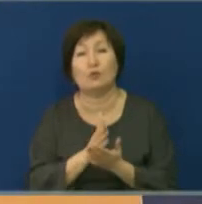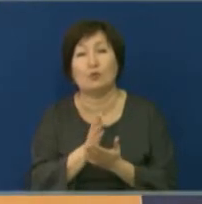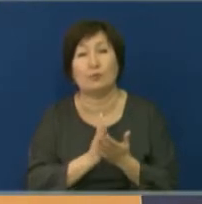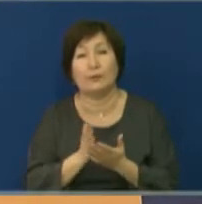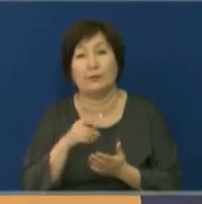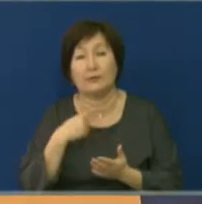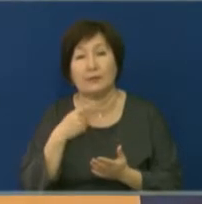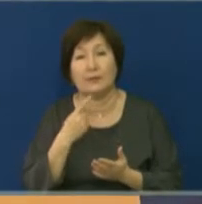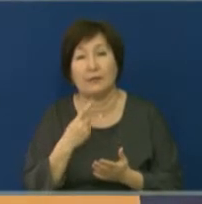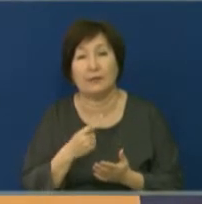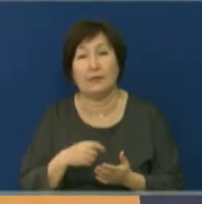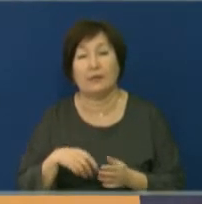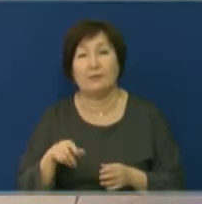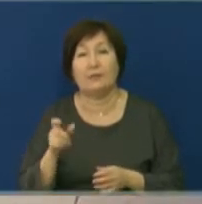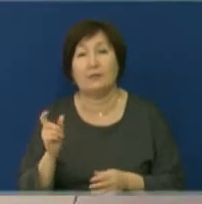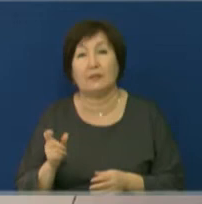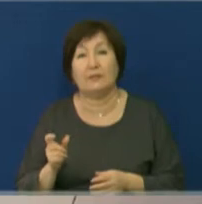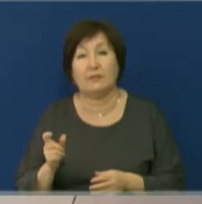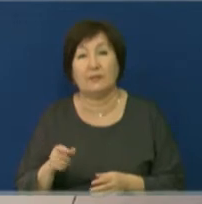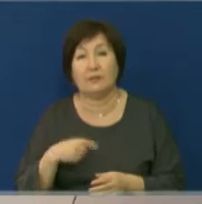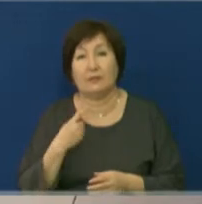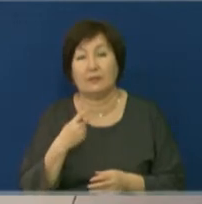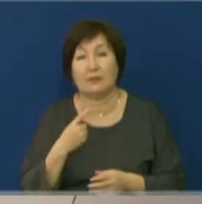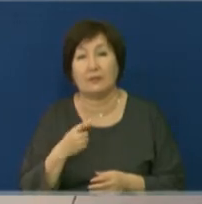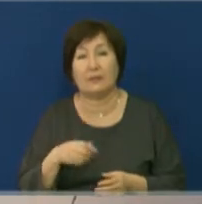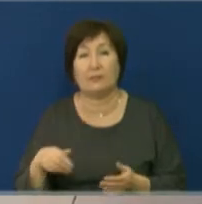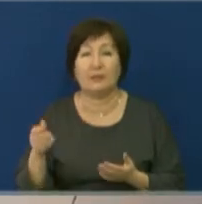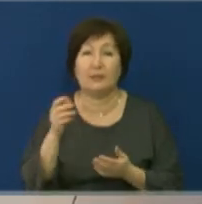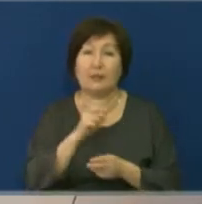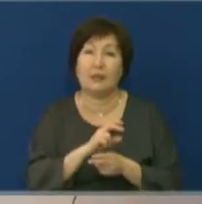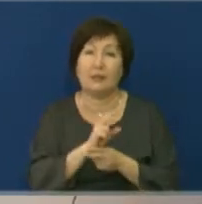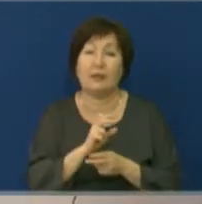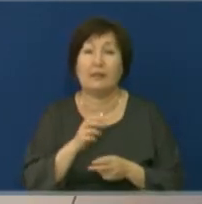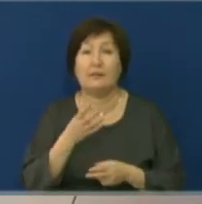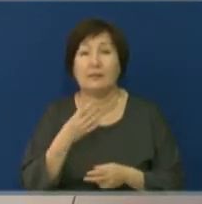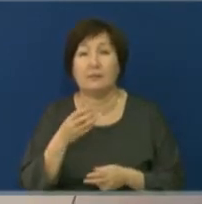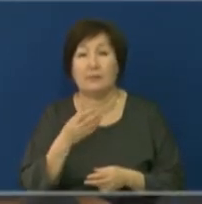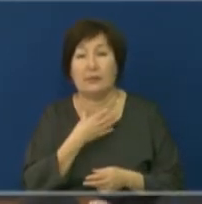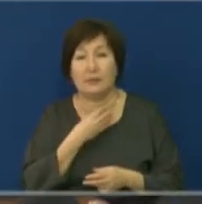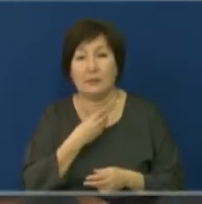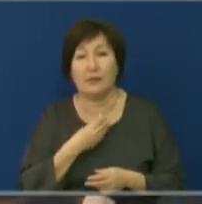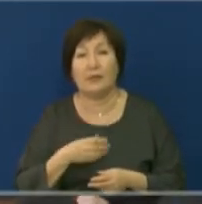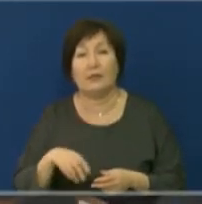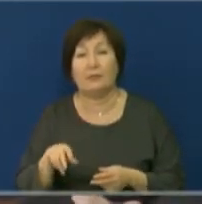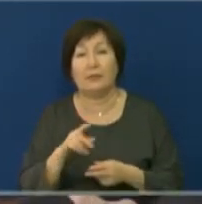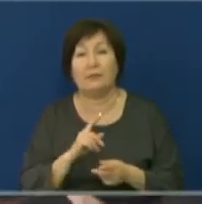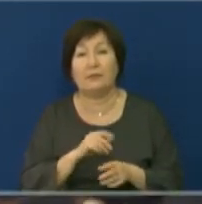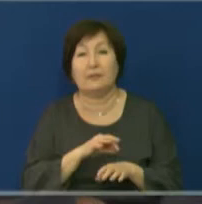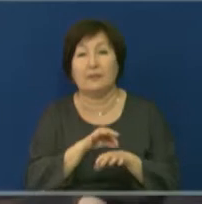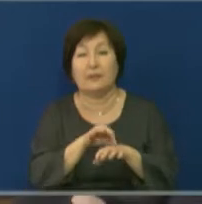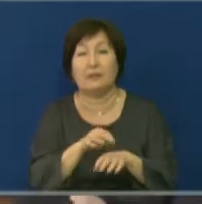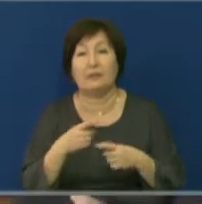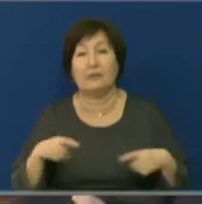Представители антикоррупционной службы специально приехали в Семей для встречи с общественностью города и для проведения различных мероприятий с